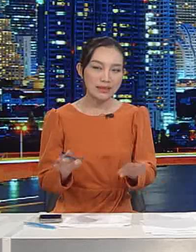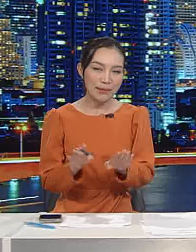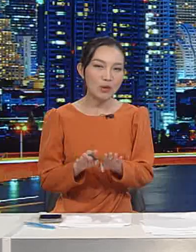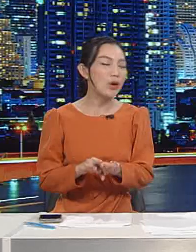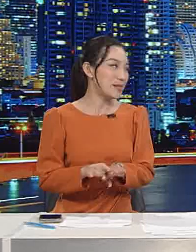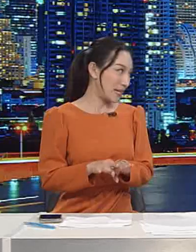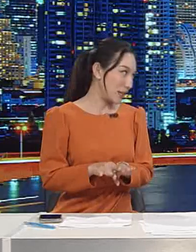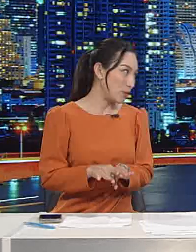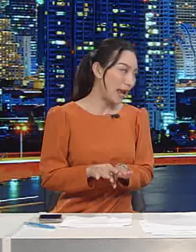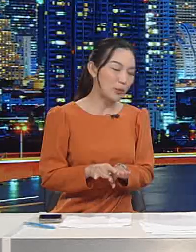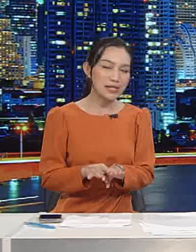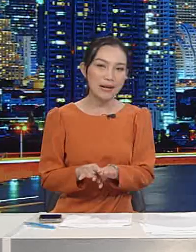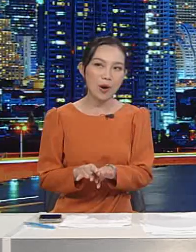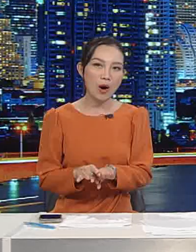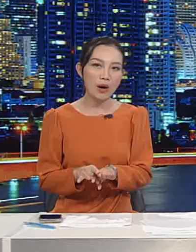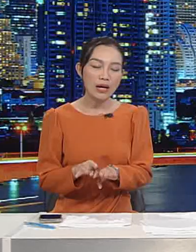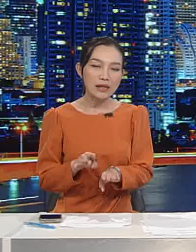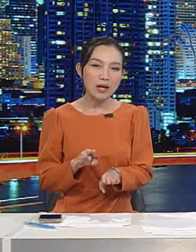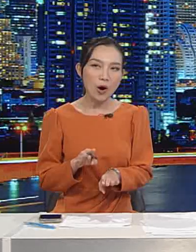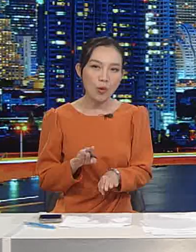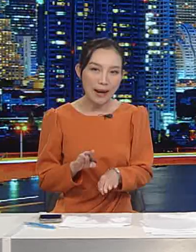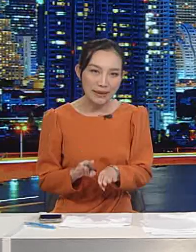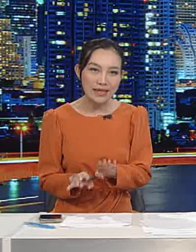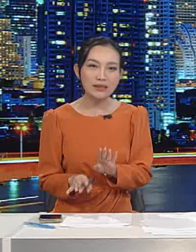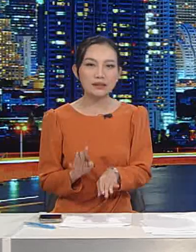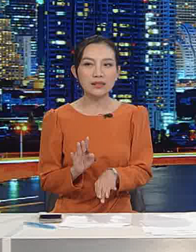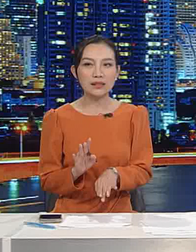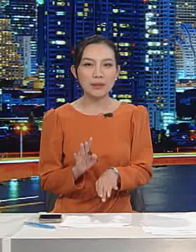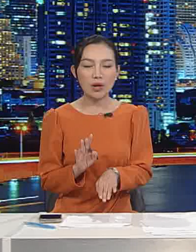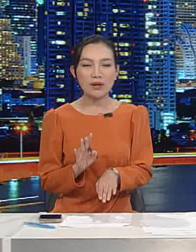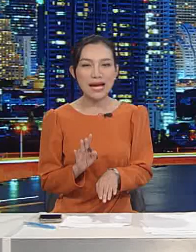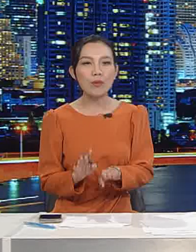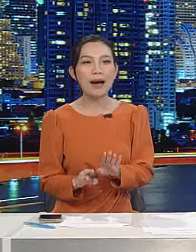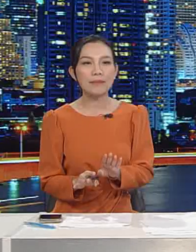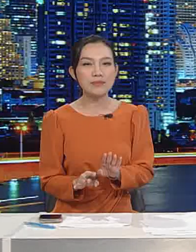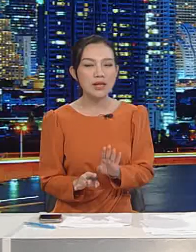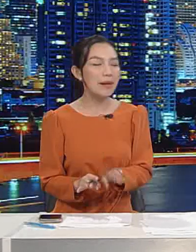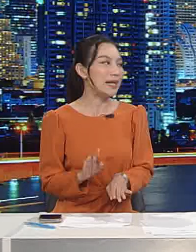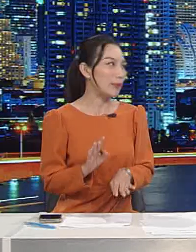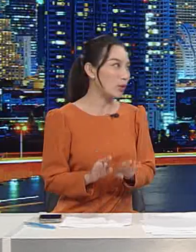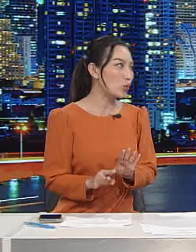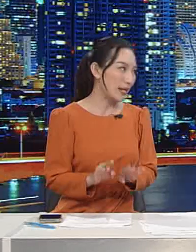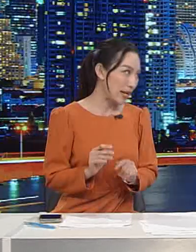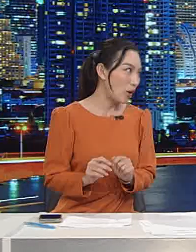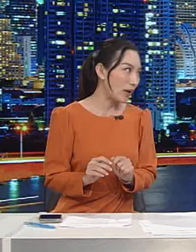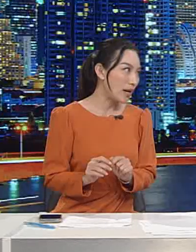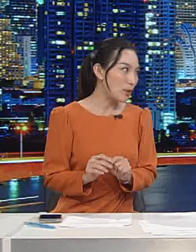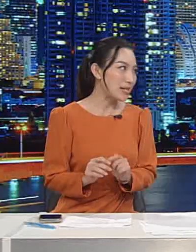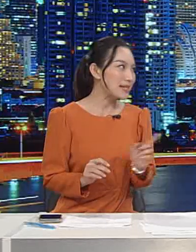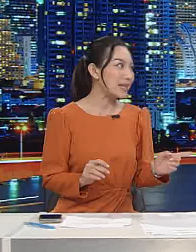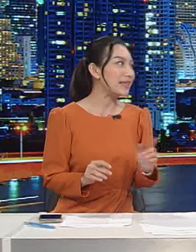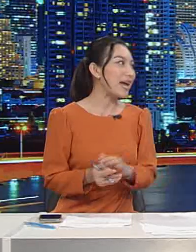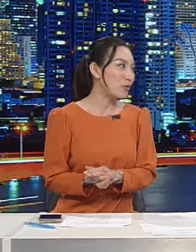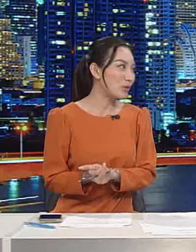การเมืองเนี่ยมันคู่กับเศรษฐกิจอยู่แล้วเพราะฉะนั้นพอเรื่องของความไม่นิ่งเกิดขึ้นมันก็สร้างความเชื่อมั่นให้กับนักลงทุนได้น้อย